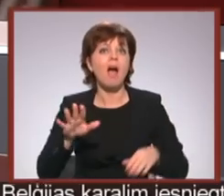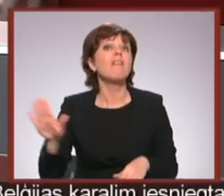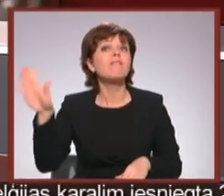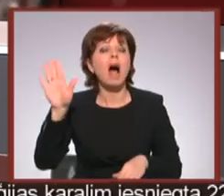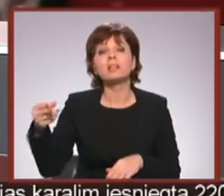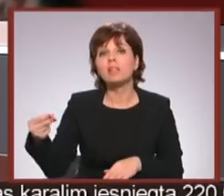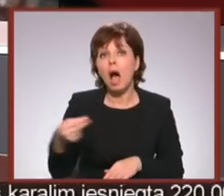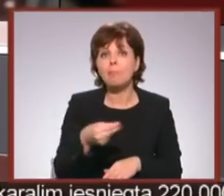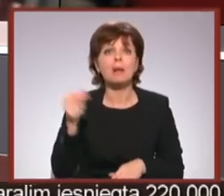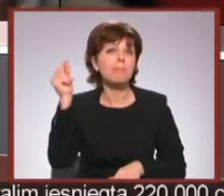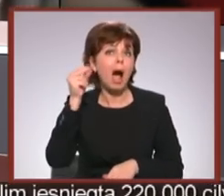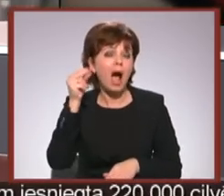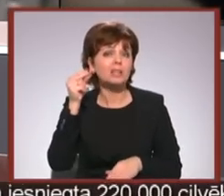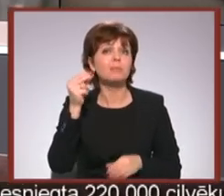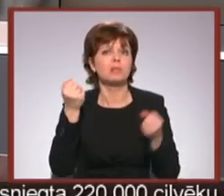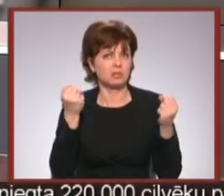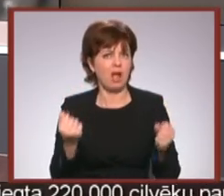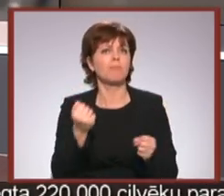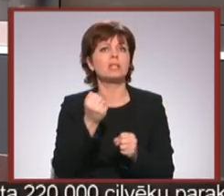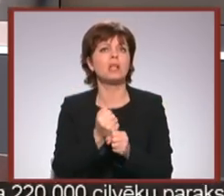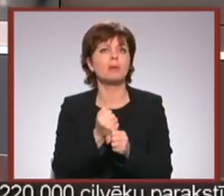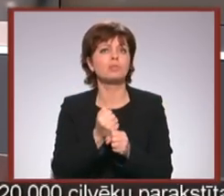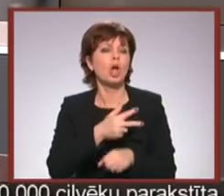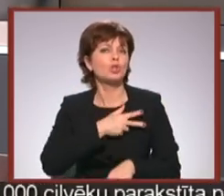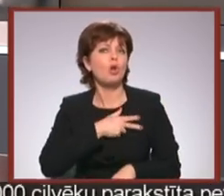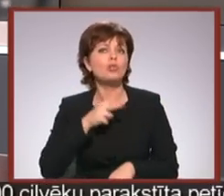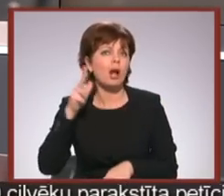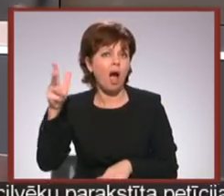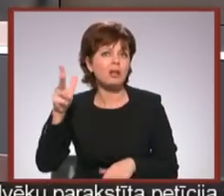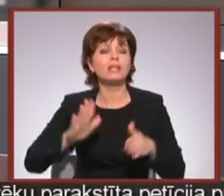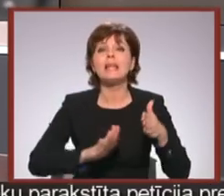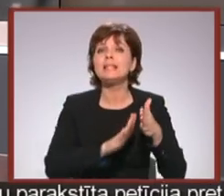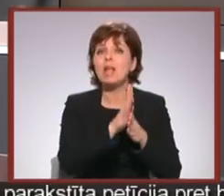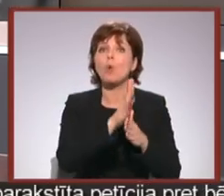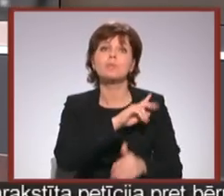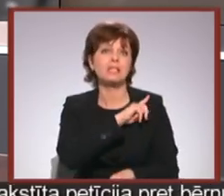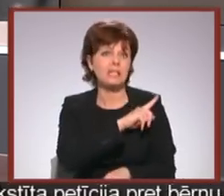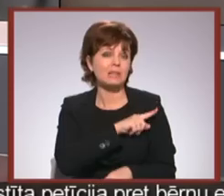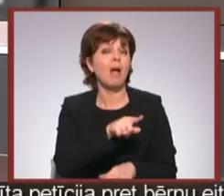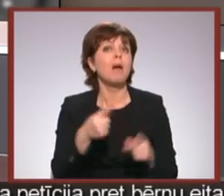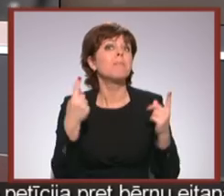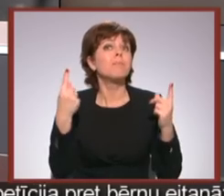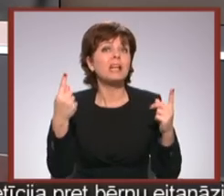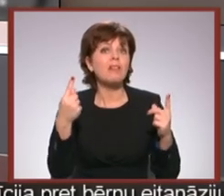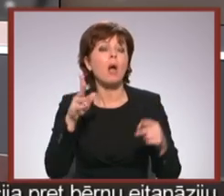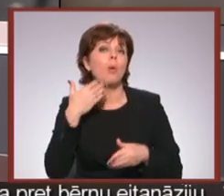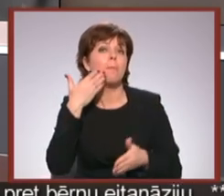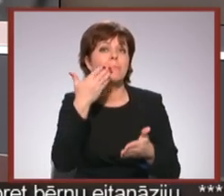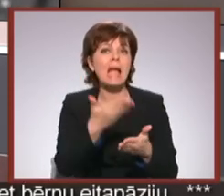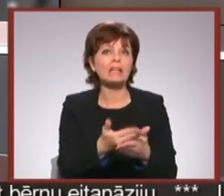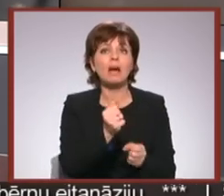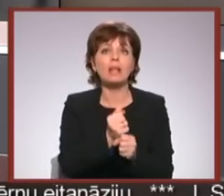Valsts apmaksātas mācības, stabils darbs, sociālās garantijas un izaugsmes iespējas – tās ir privilēģijas, ko piedāvā darbs